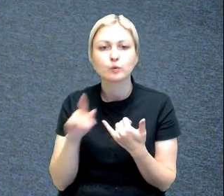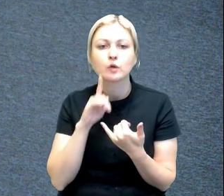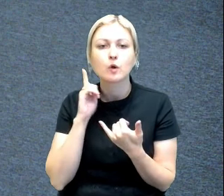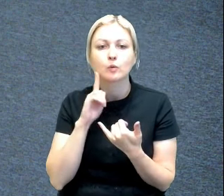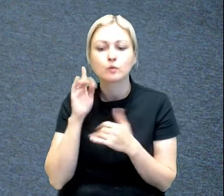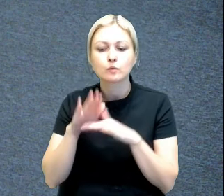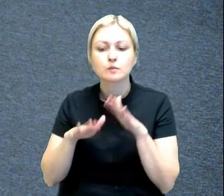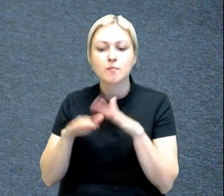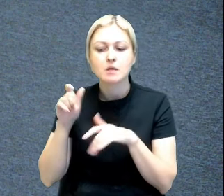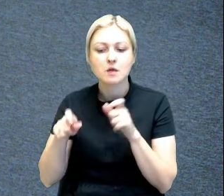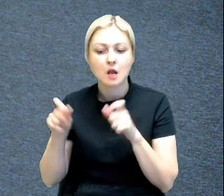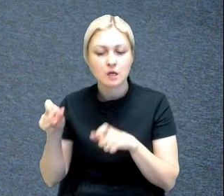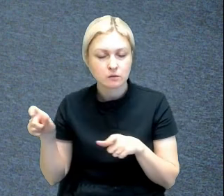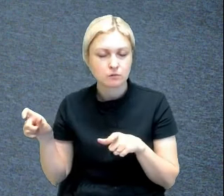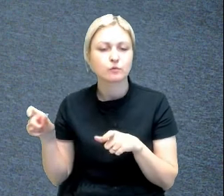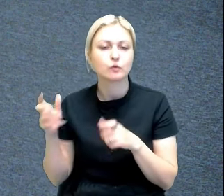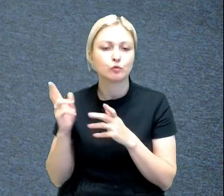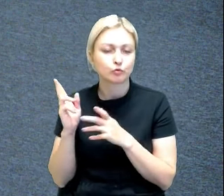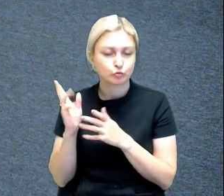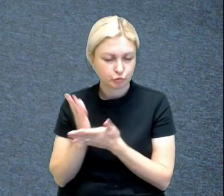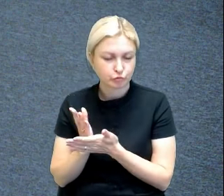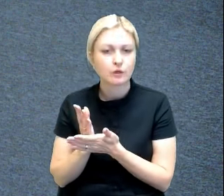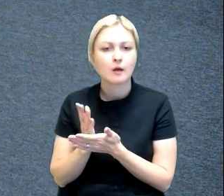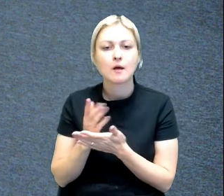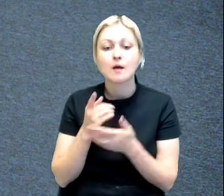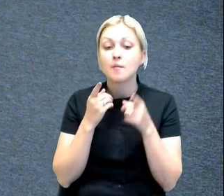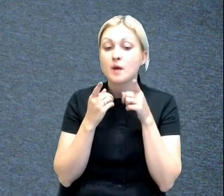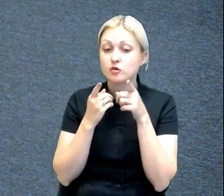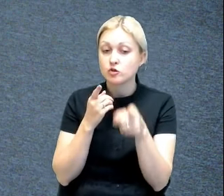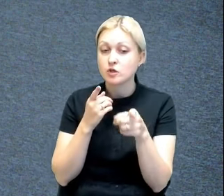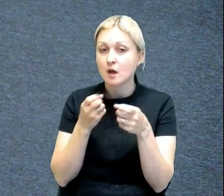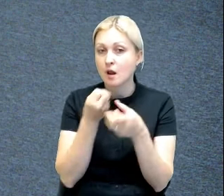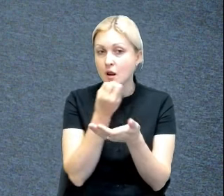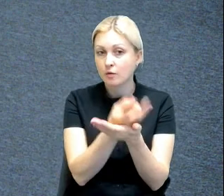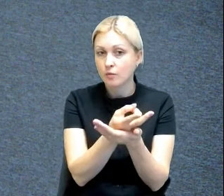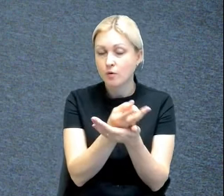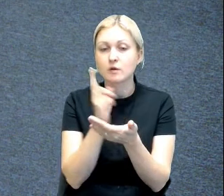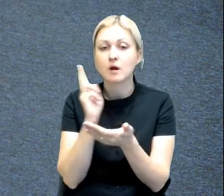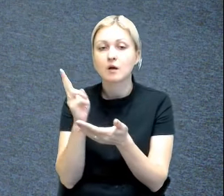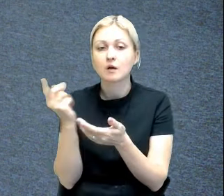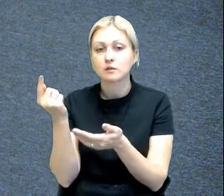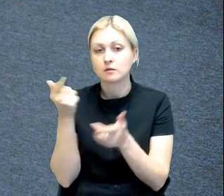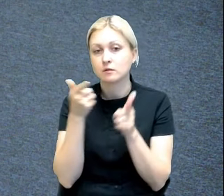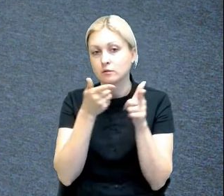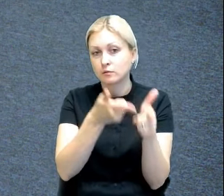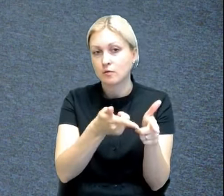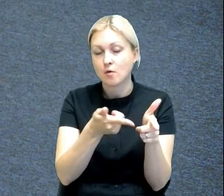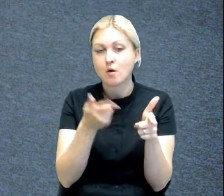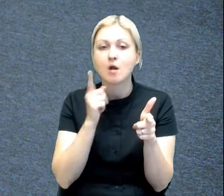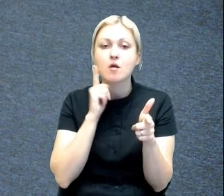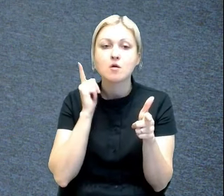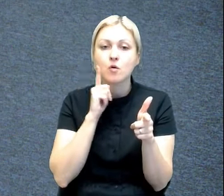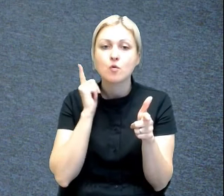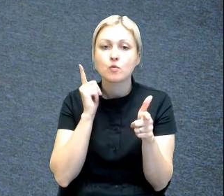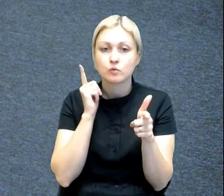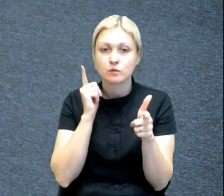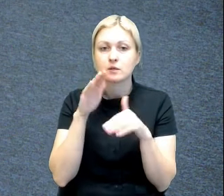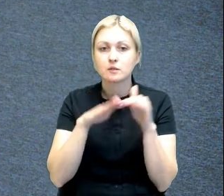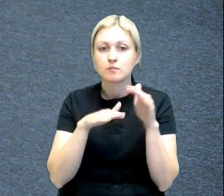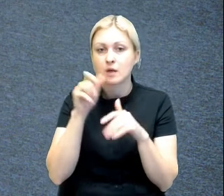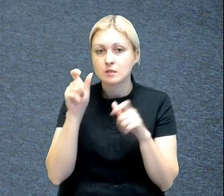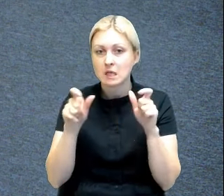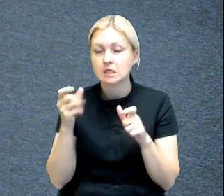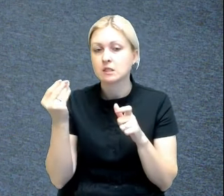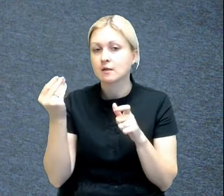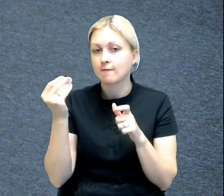pritraukimai tačiau šiai ligoni atvykstantiem jauniem specialistam tos finansinės paramos nesulaukėme tai